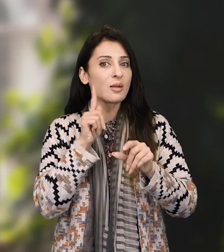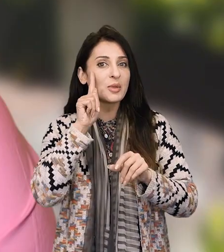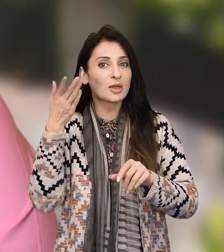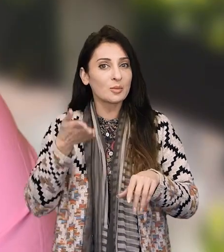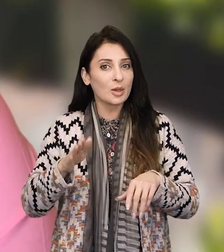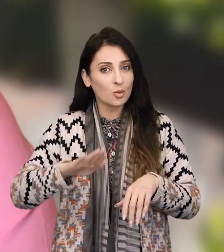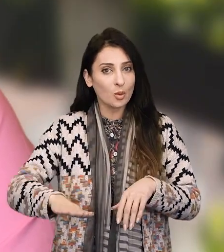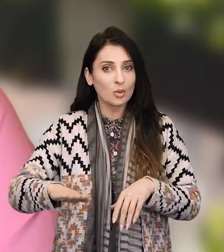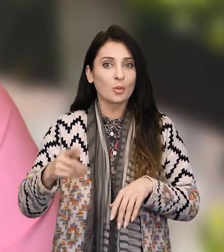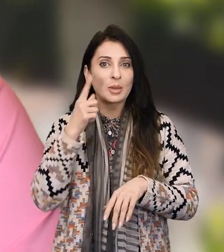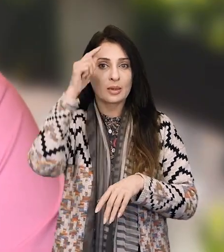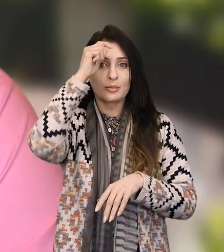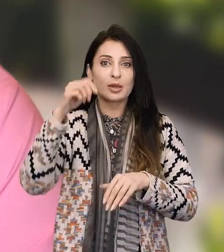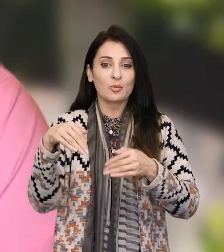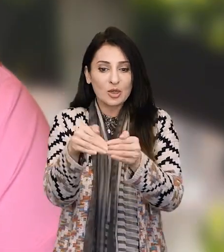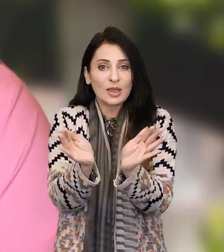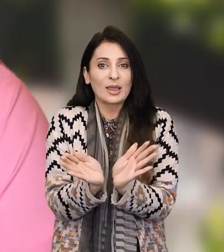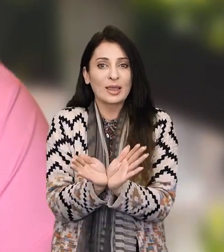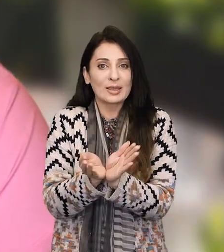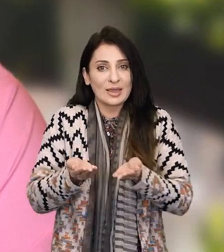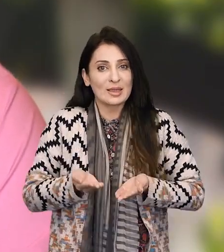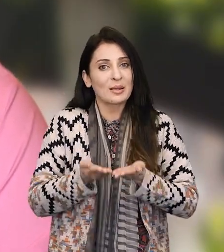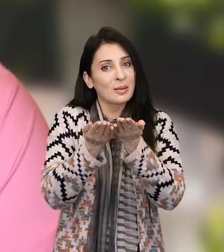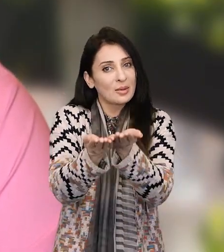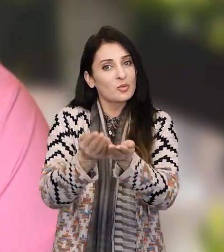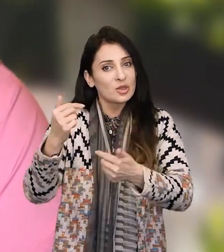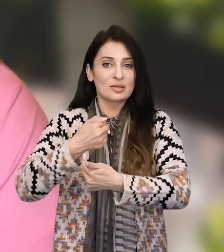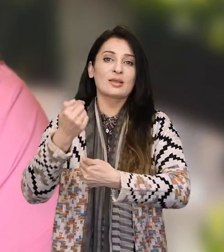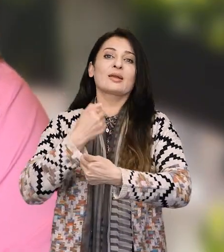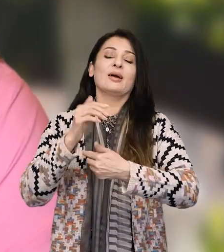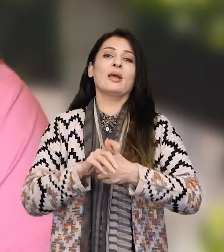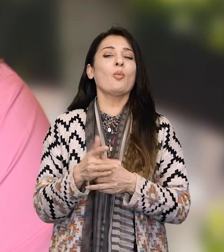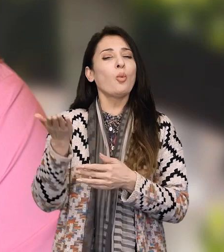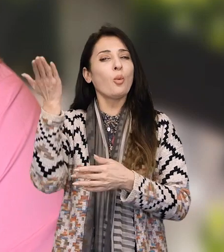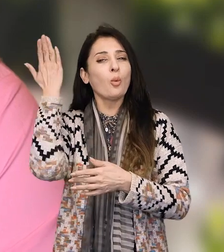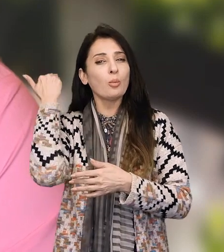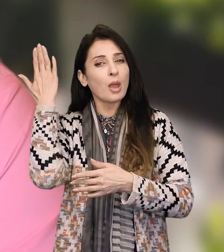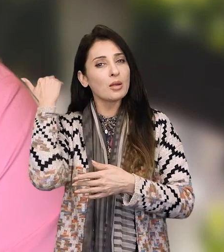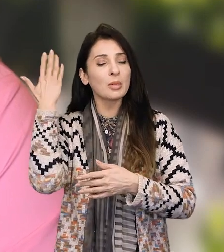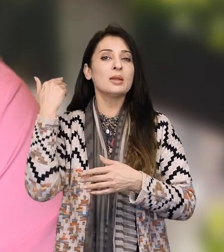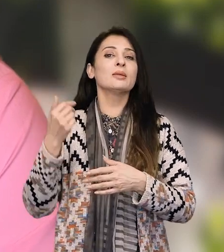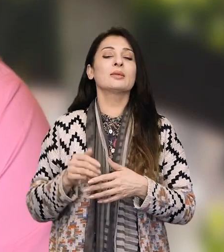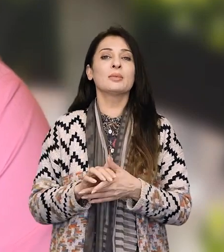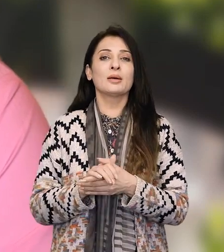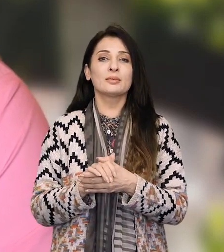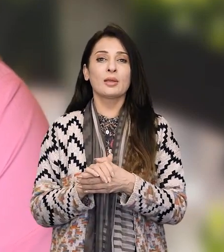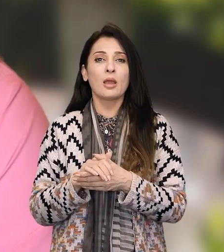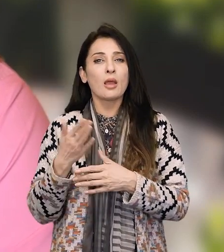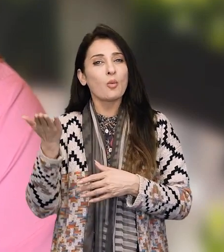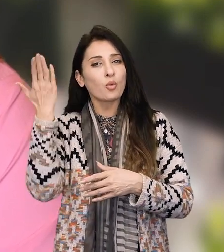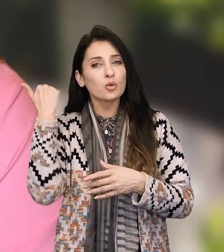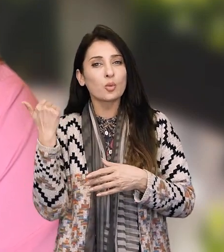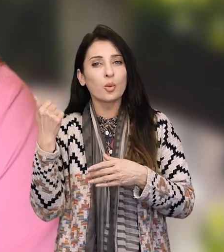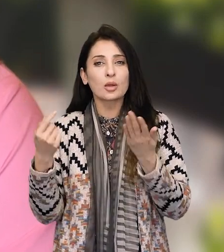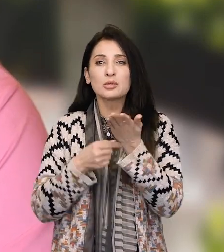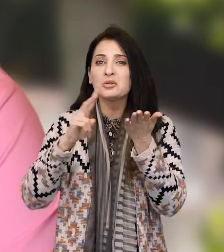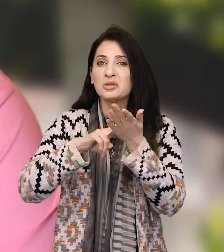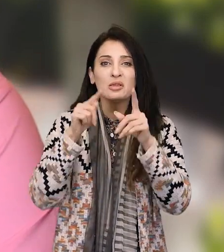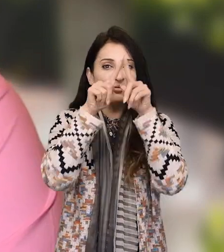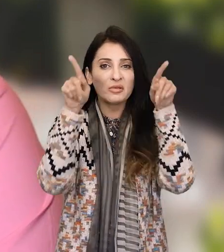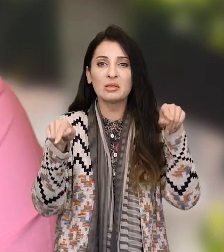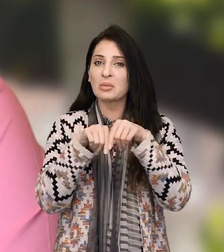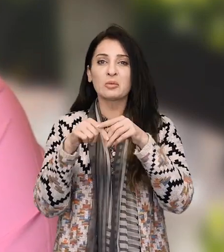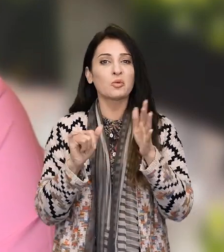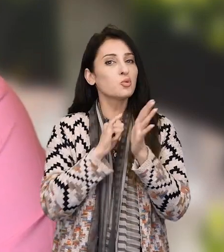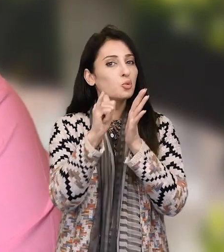old when she made me bake my first cake and back in the days I mean इतनी पुरानी बात है ये कि तब ना इस तरह से टीवी